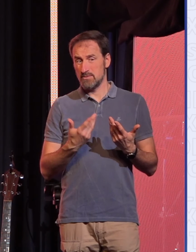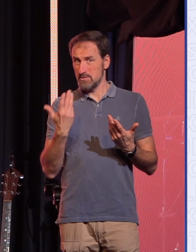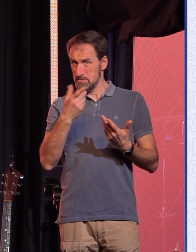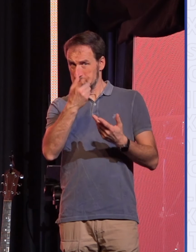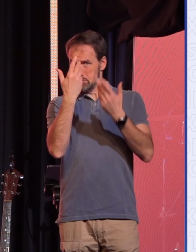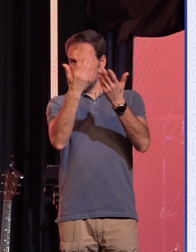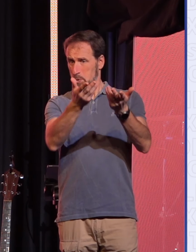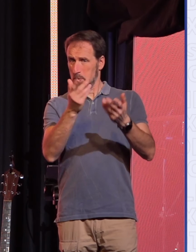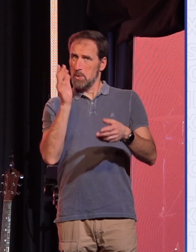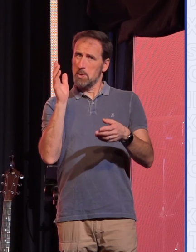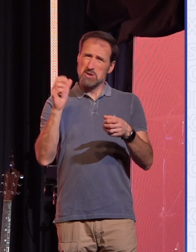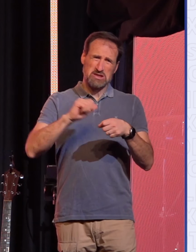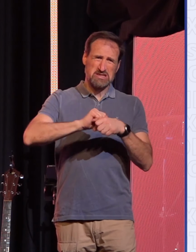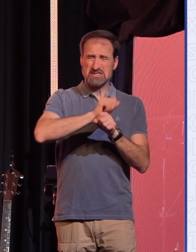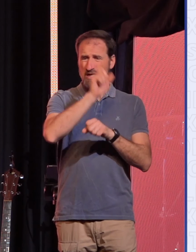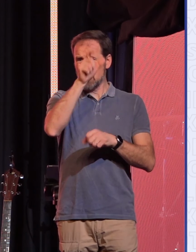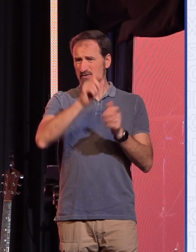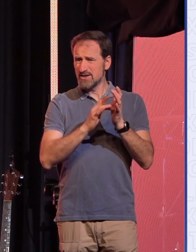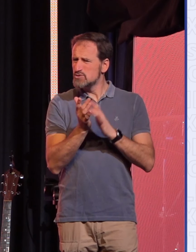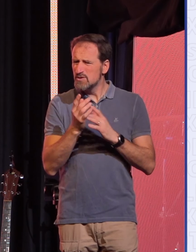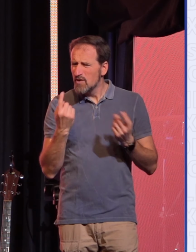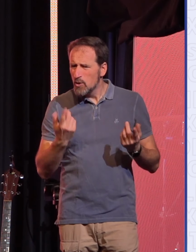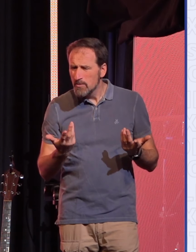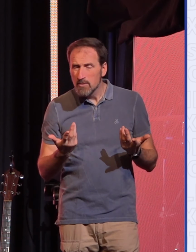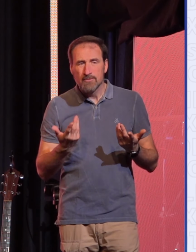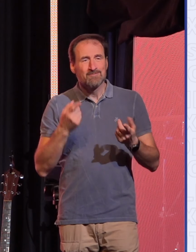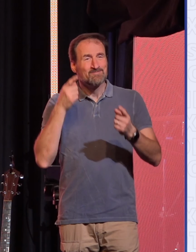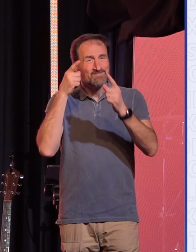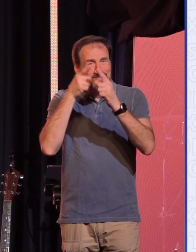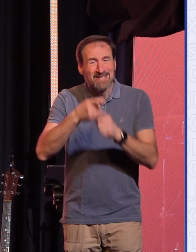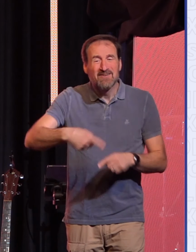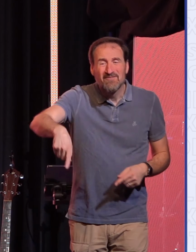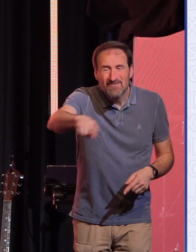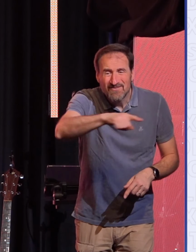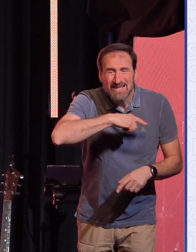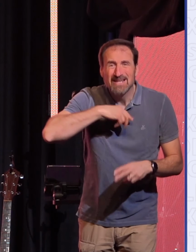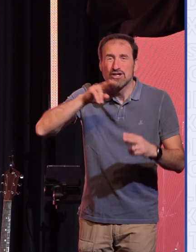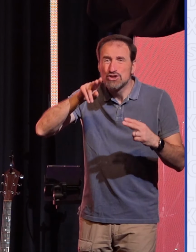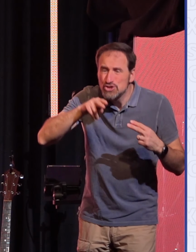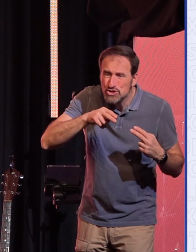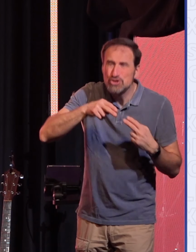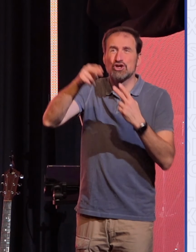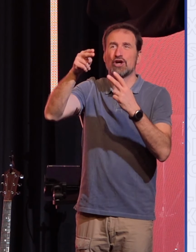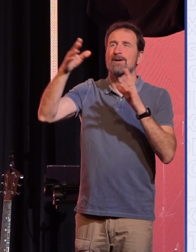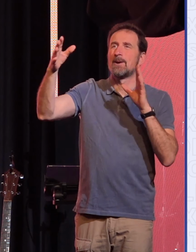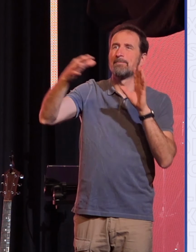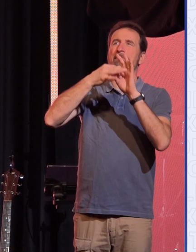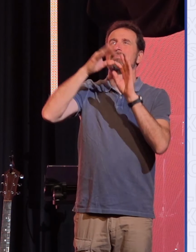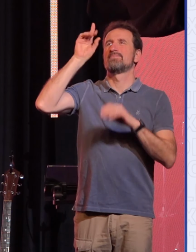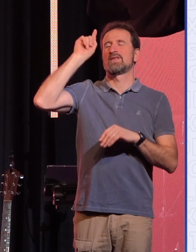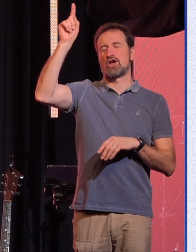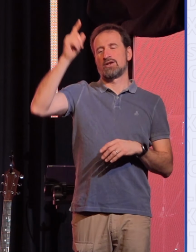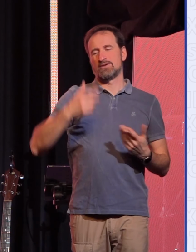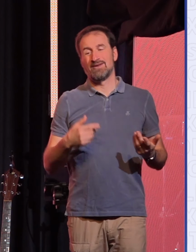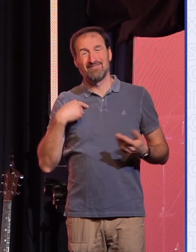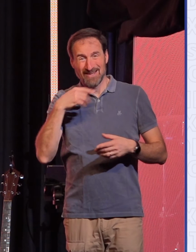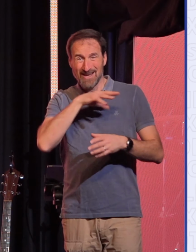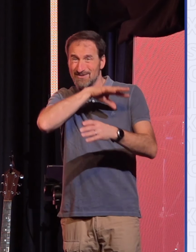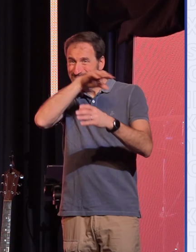Gegenwart. Und er lädt dich heute Morgen ein, er gibt dir heute Morgen dieses Angebot, Teil seiner Familie zu werden.